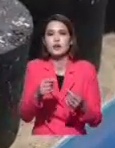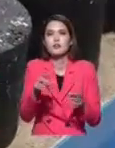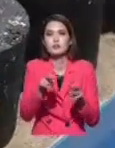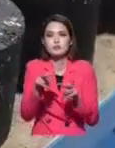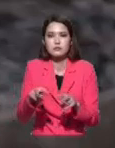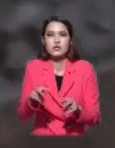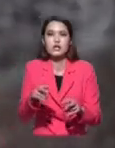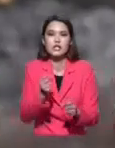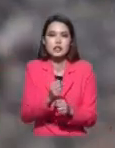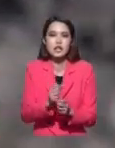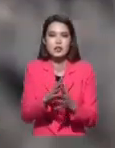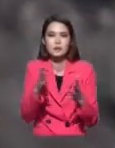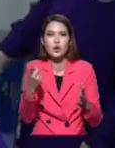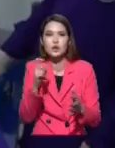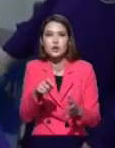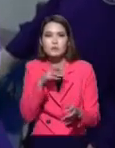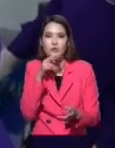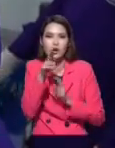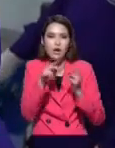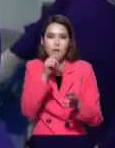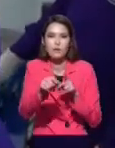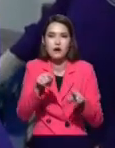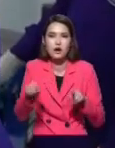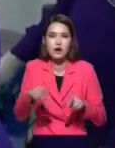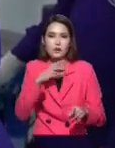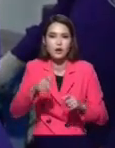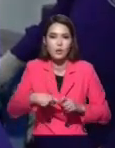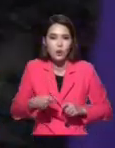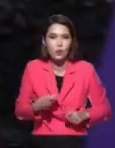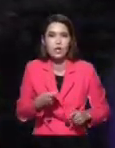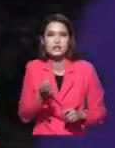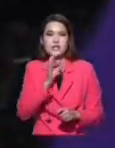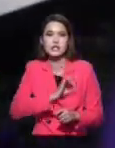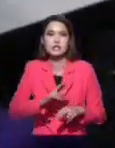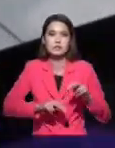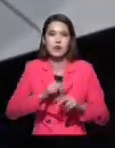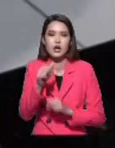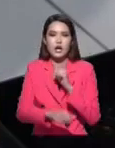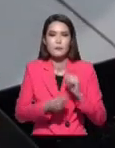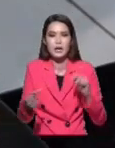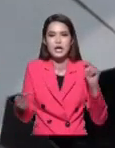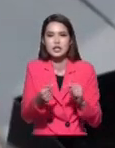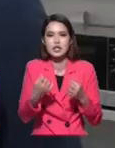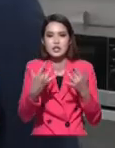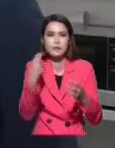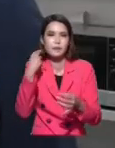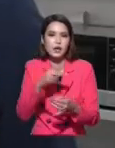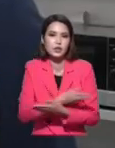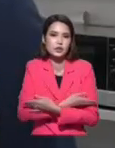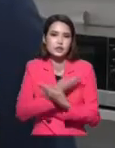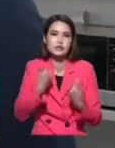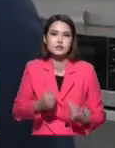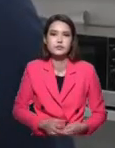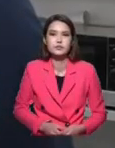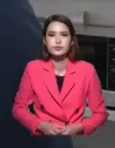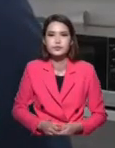и сделали более сотни замечаний. Самое распространенное – использование стройматериалов, не соответствующих стандартам качества. В целом